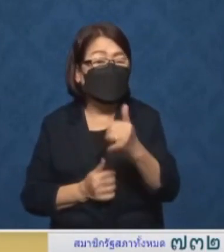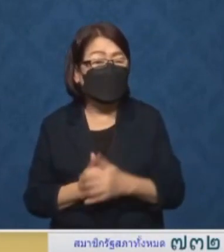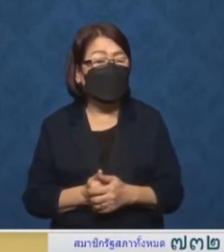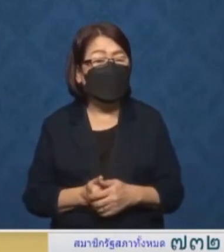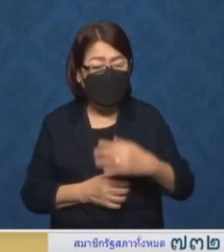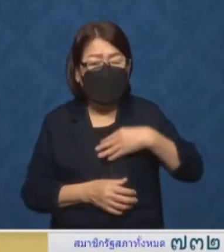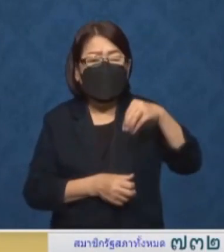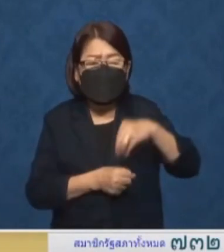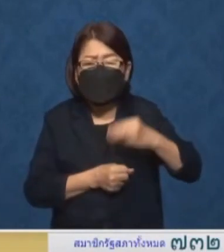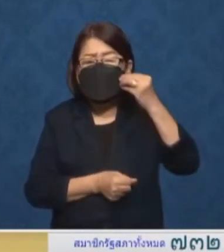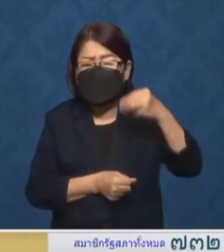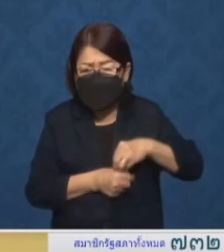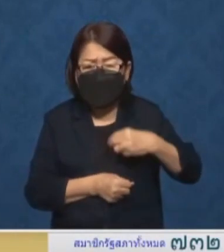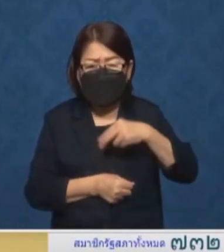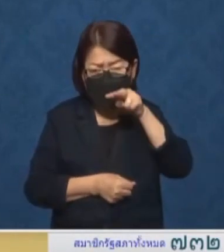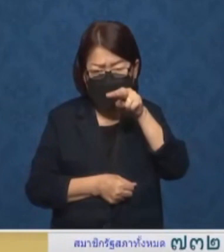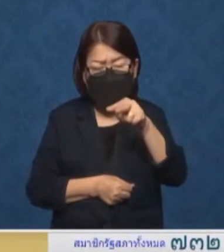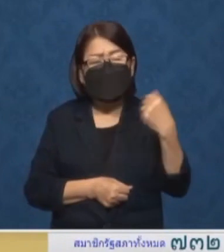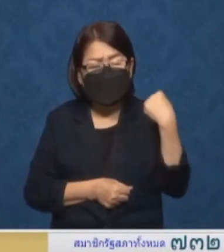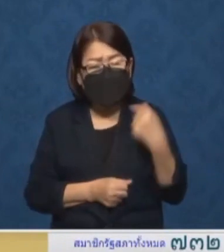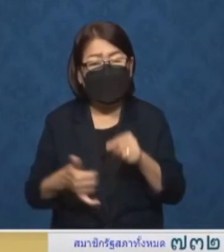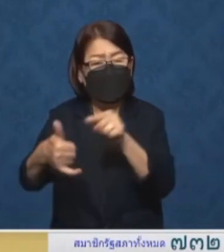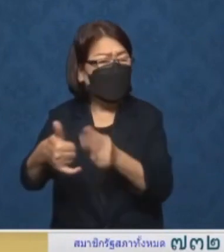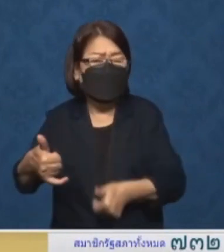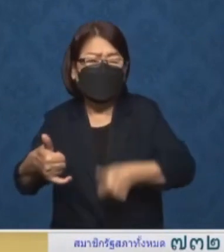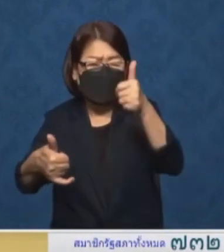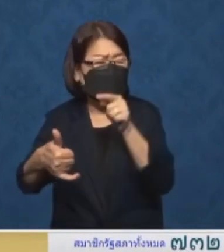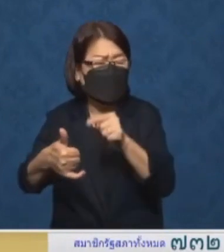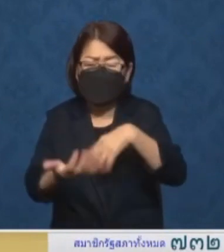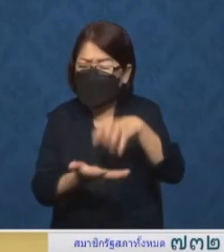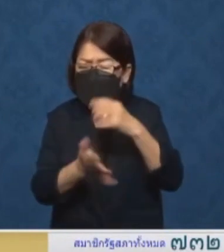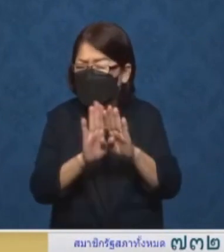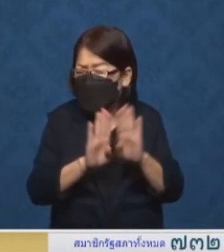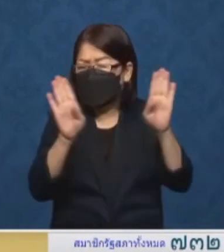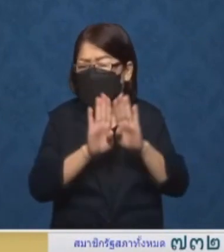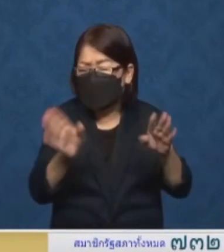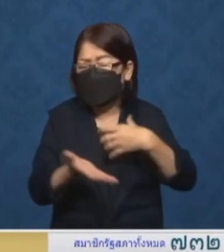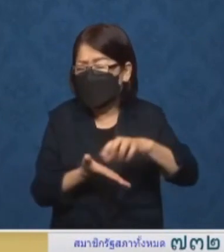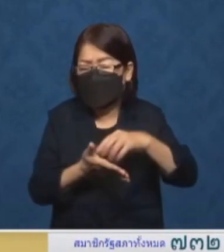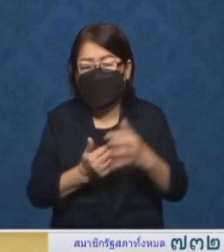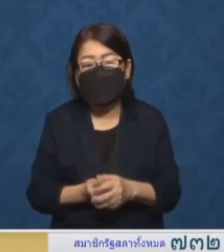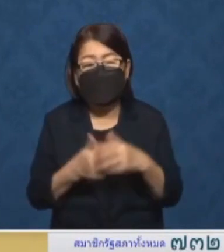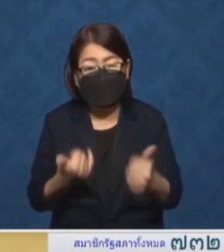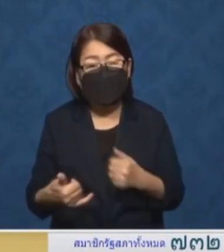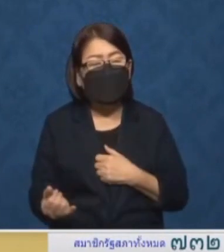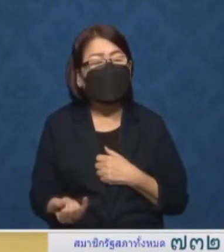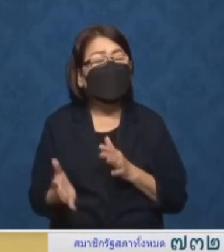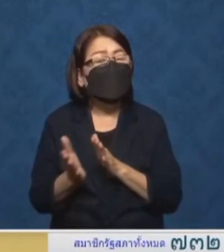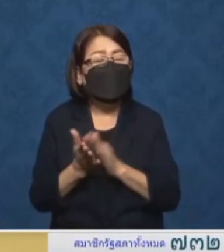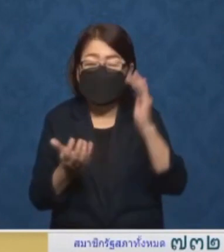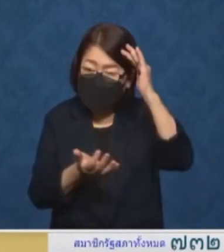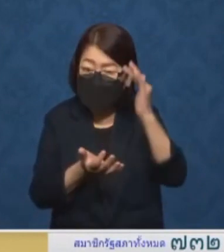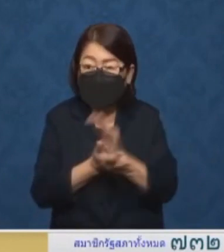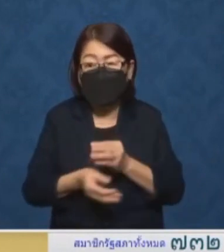ที่ผมเห็นก็บอกโอ้ยพวกนี้มันให้การเป็นประโยชน์หรือว่ามันเป็นซูเอียกับผู้จับกุมแล้วนี่ไม่ต้องมี